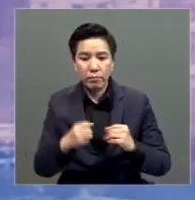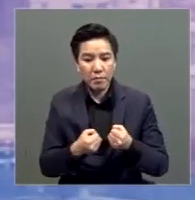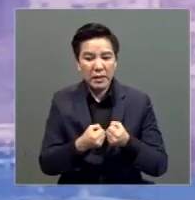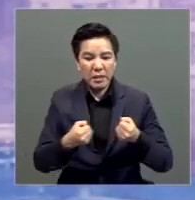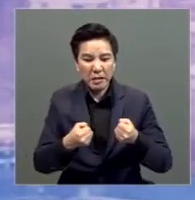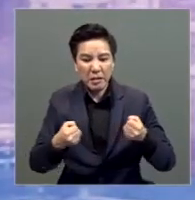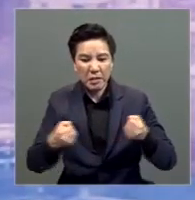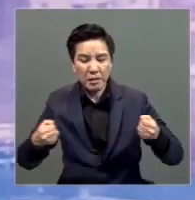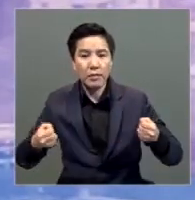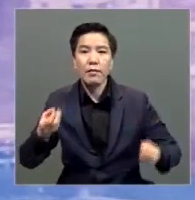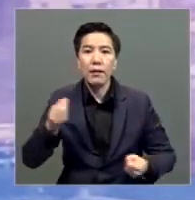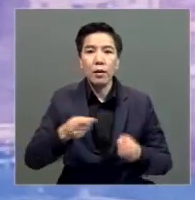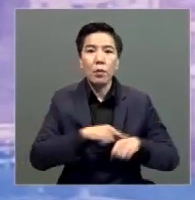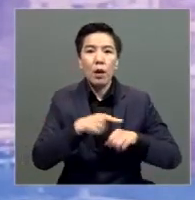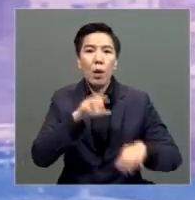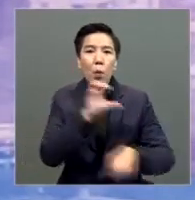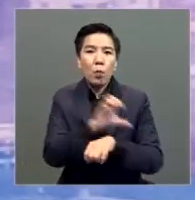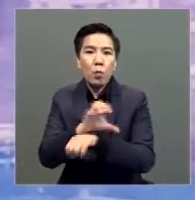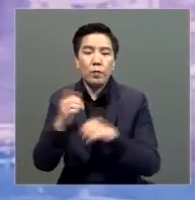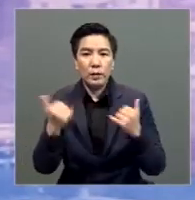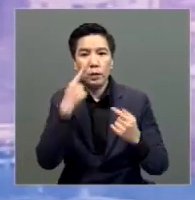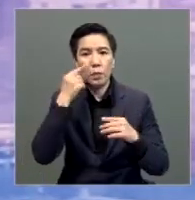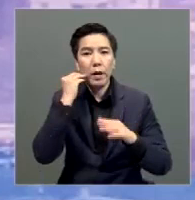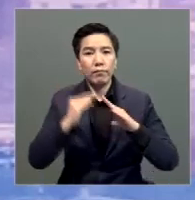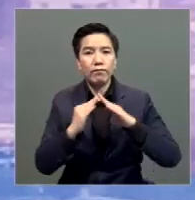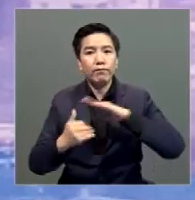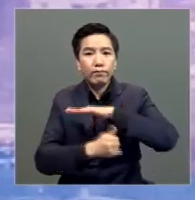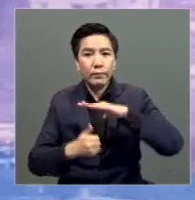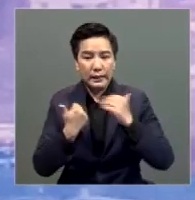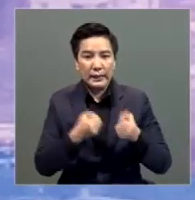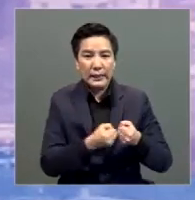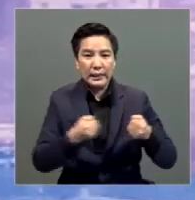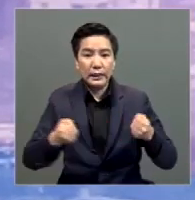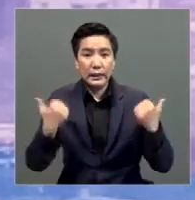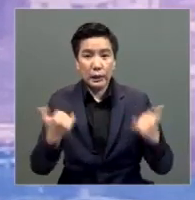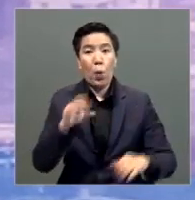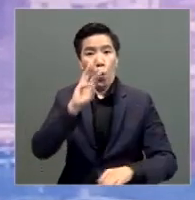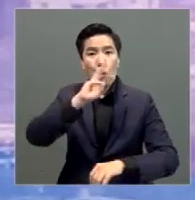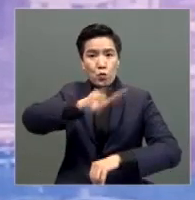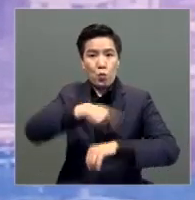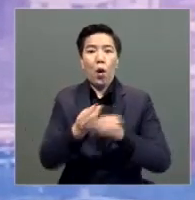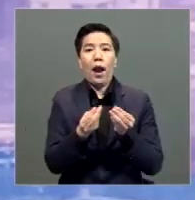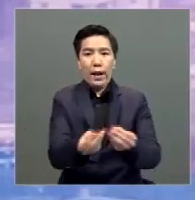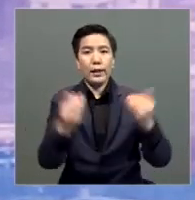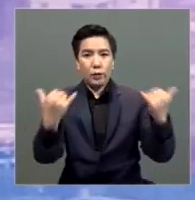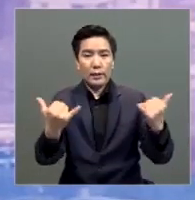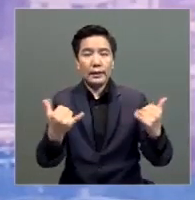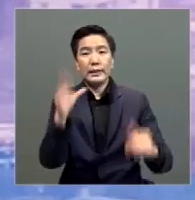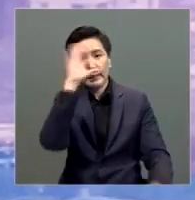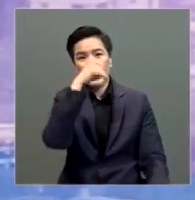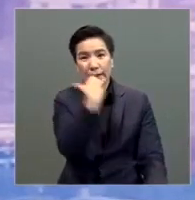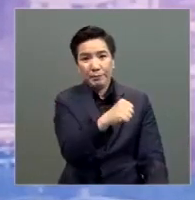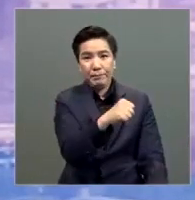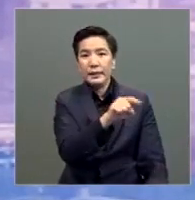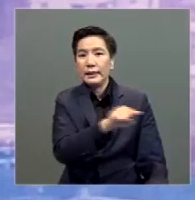ได้สำหรับการควบคุมไว้ในเคหสถานขณะนี้6ชั่วโมงครับ4ทุ่มถึง